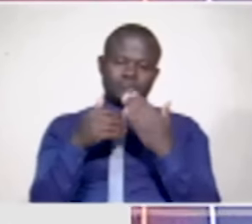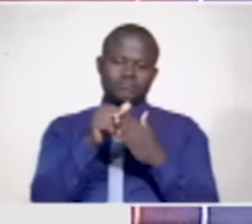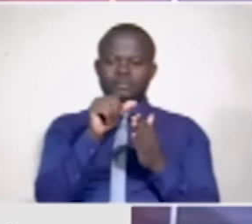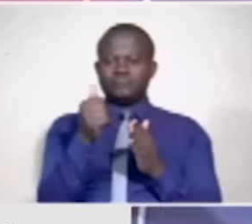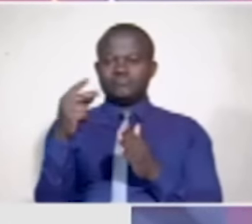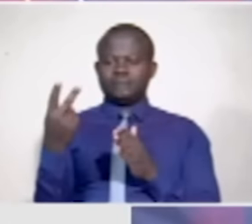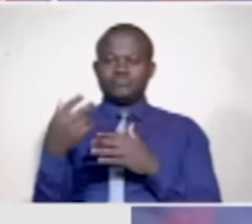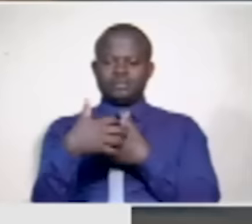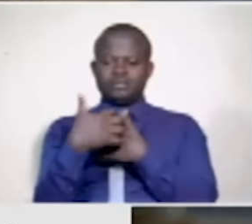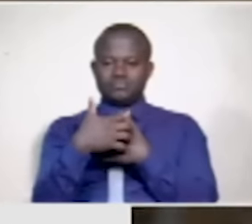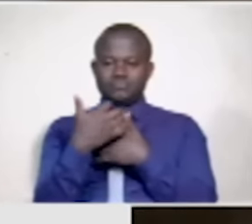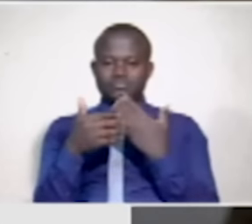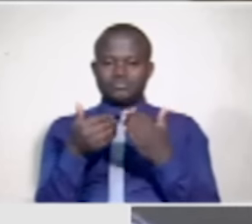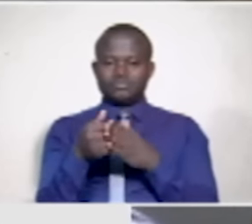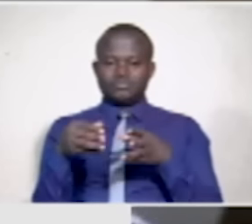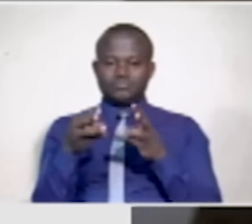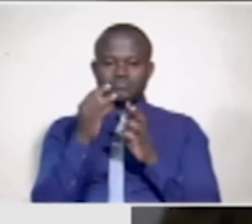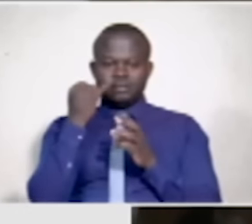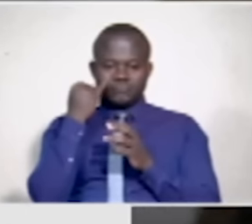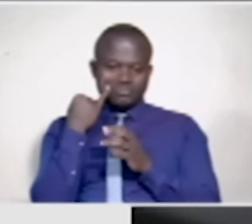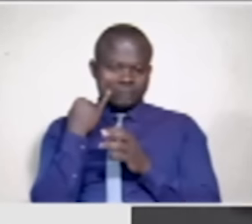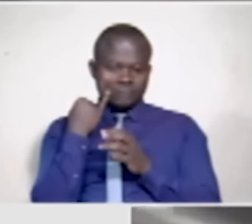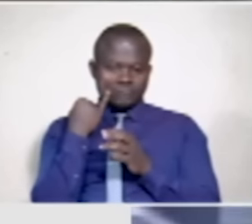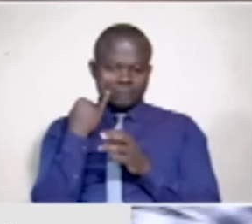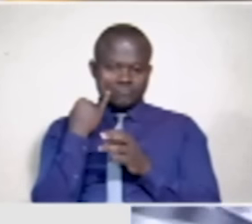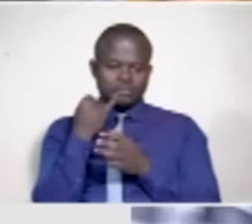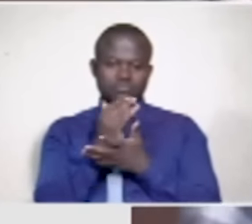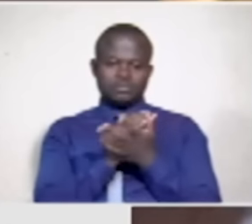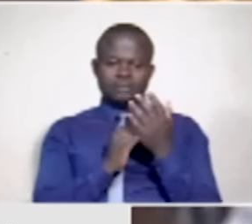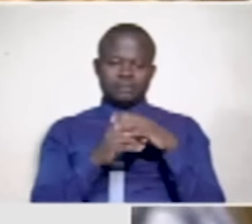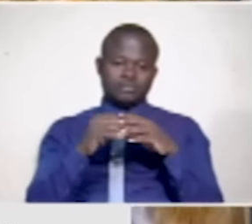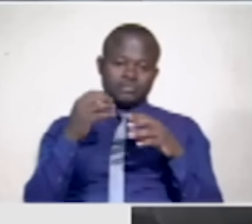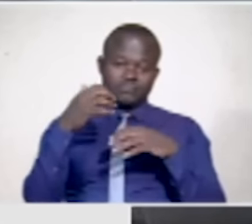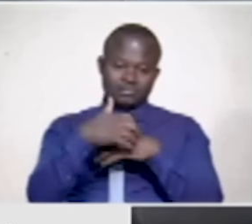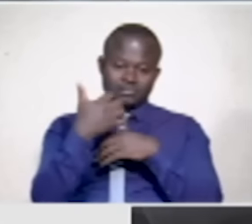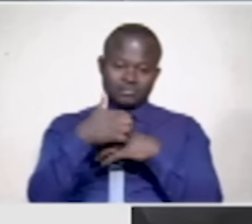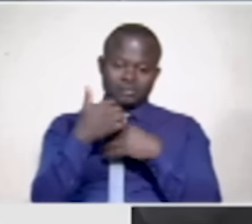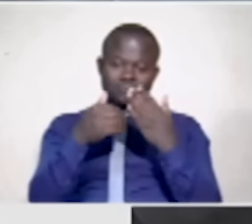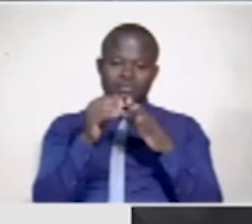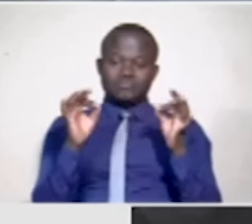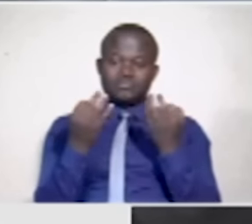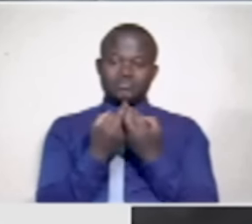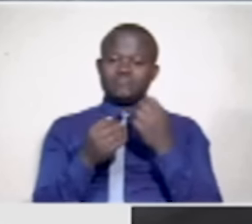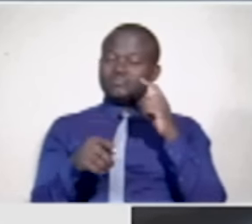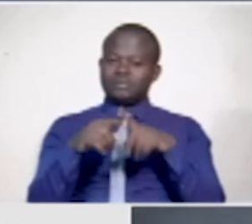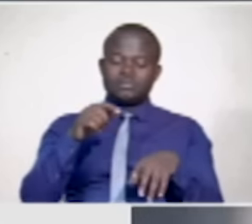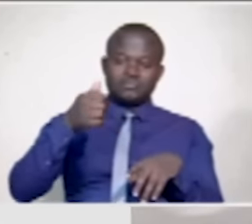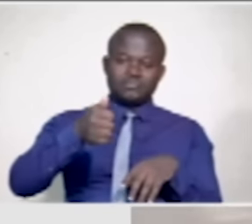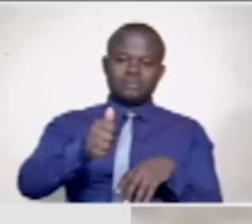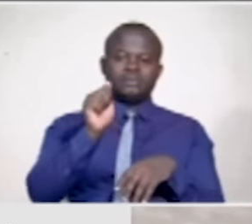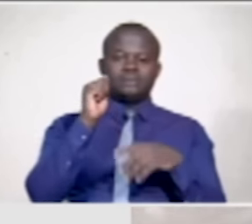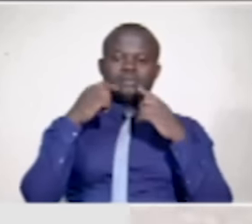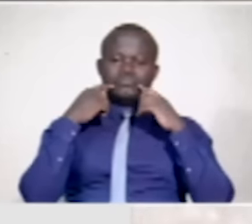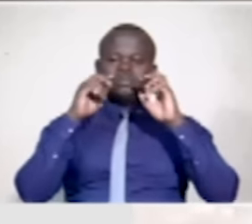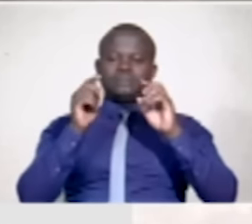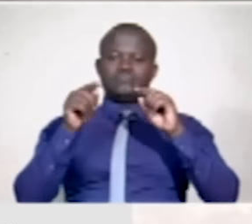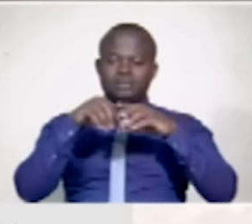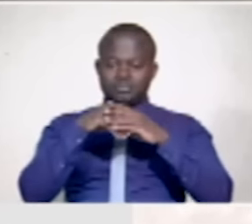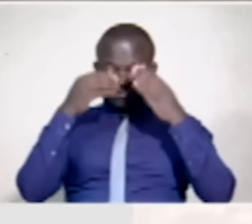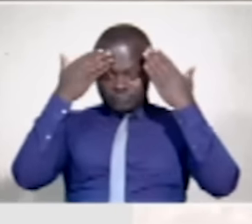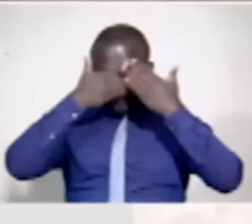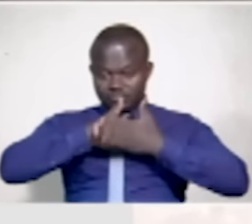babiri arabakomeretsa ku buryo bukomeye. Bamwe mu bo yakomerekeje n'imiryango yabo yiciye ababo bavuga ko yazaga mu